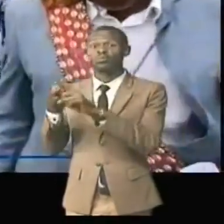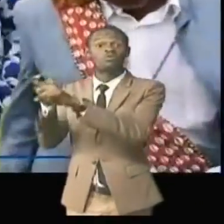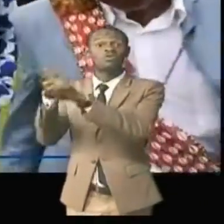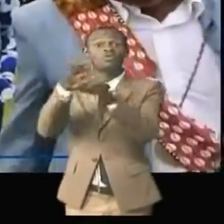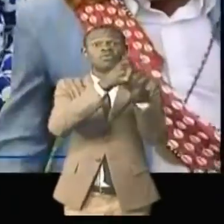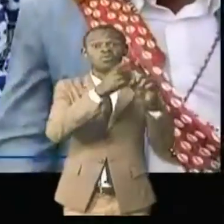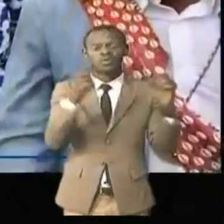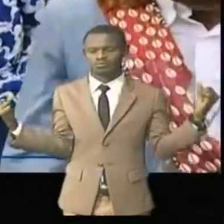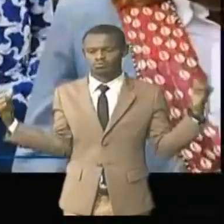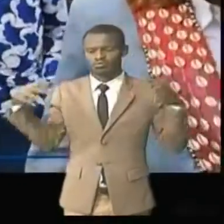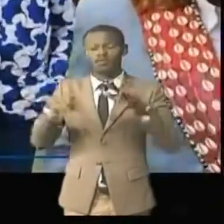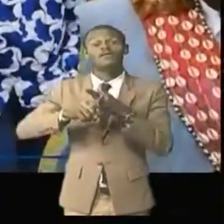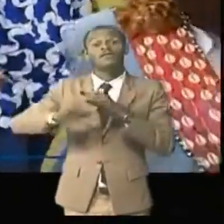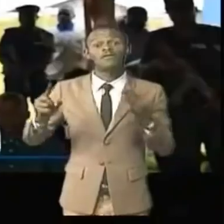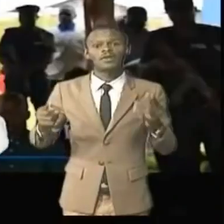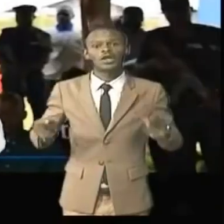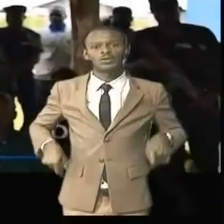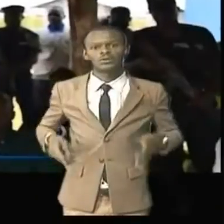avec le thème du jour.